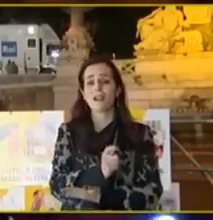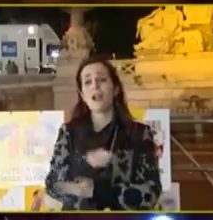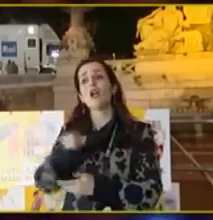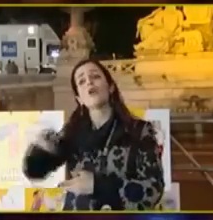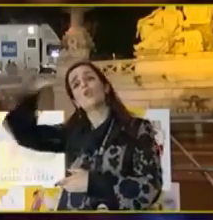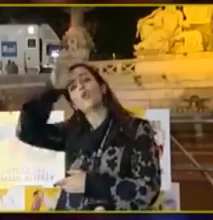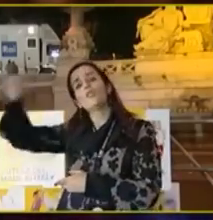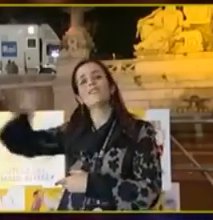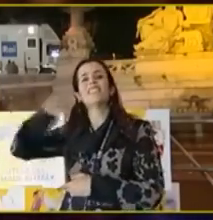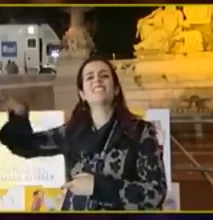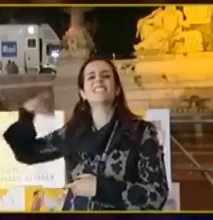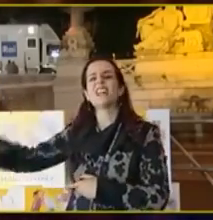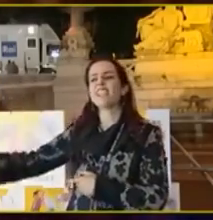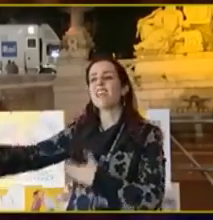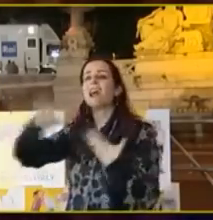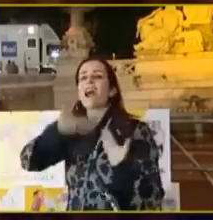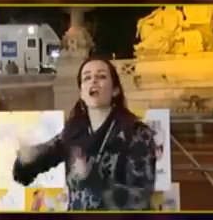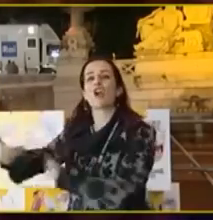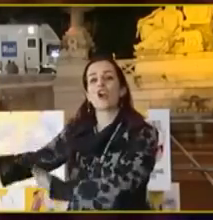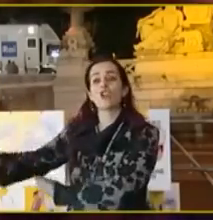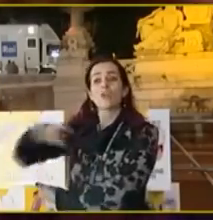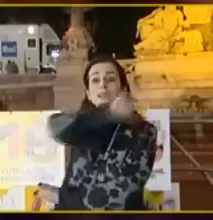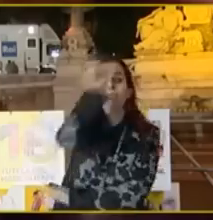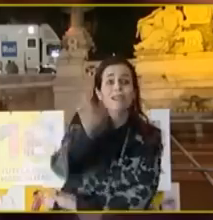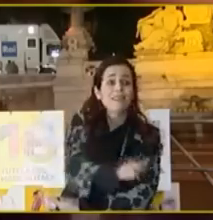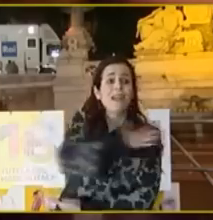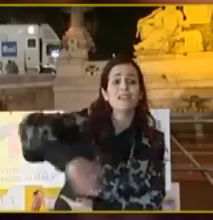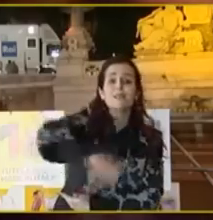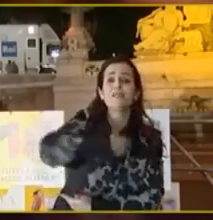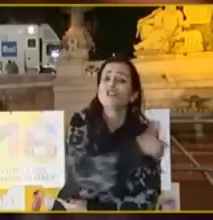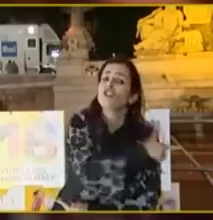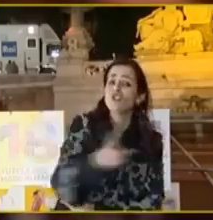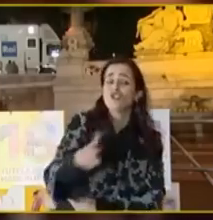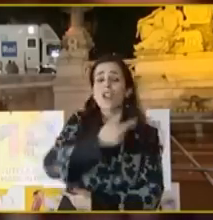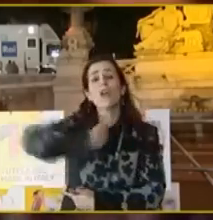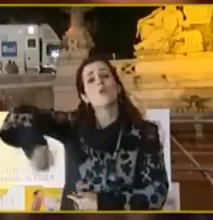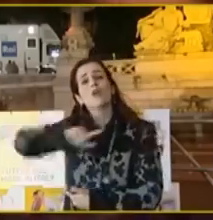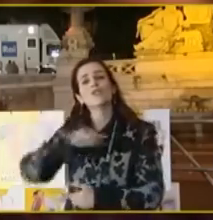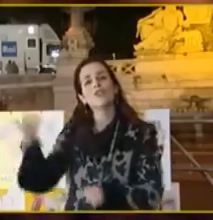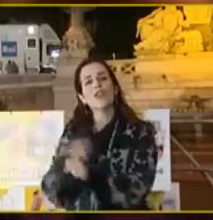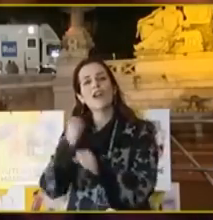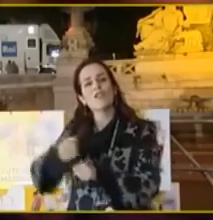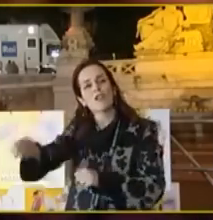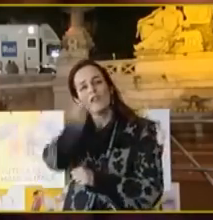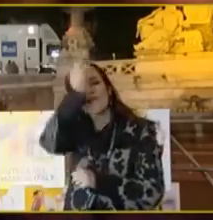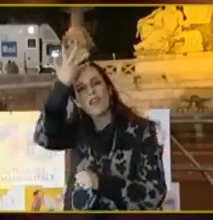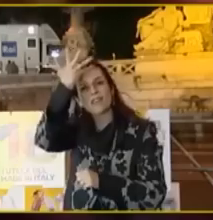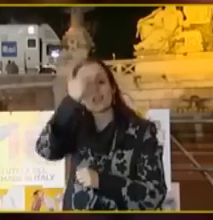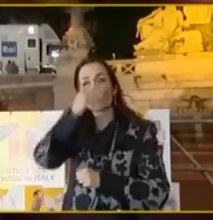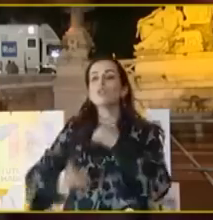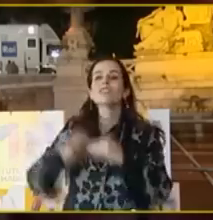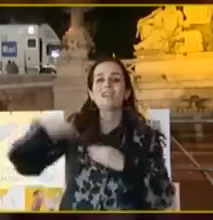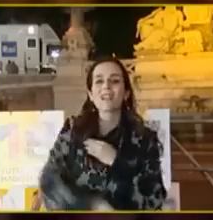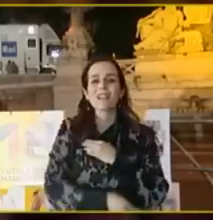straniera perché in Italia non trovavamo spazio, quando ci siamo inventati un lavoro, quando abbiamo fatto una start-up, quando abbiamo